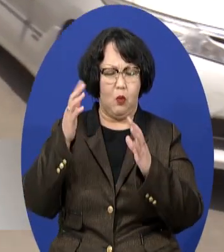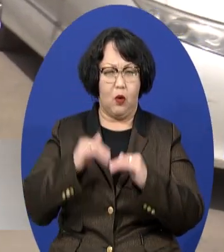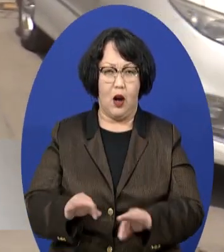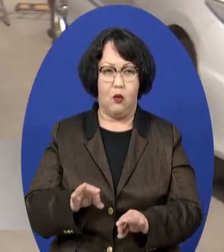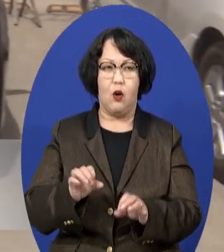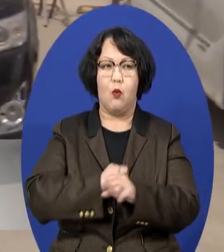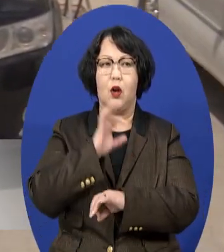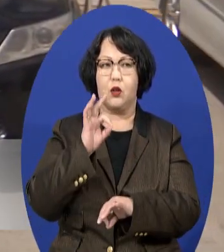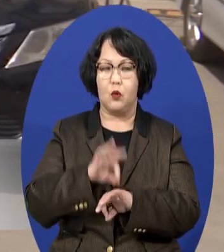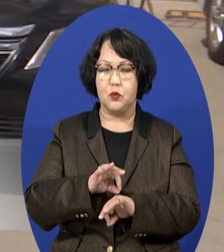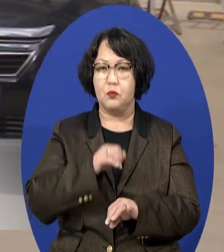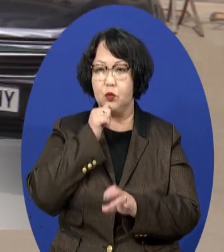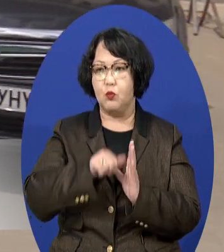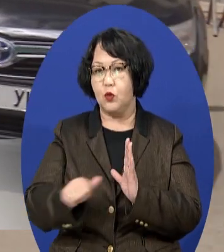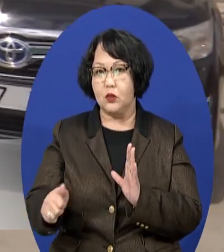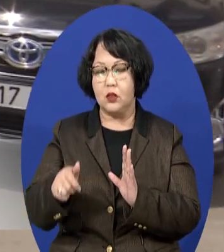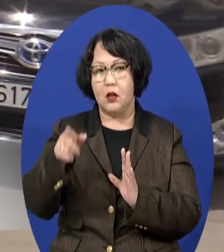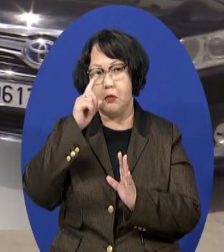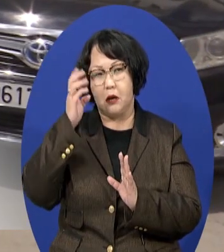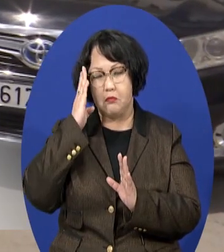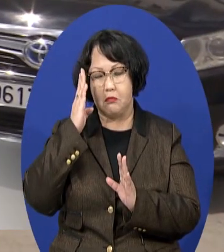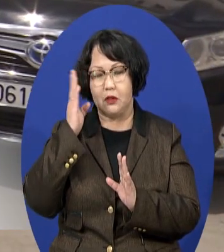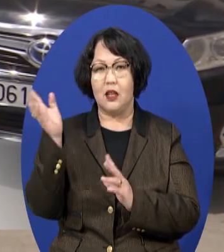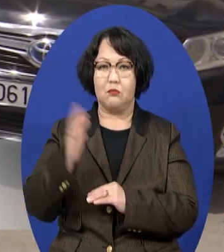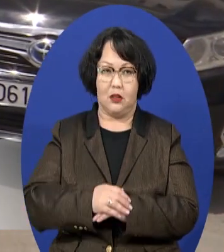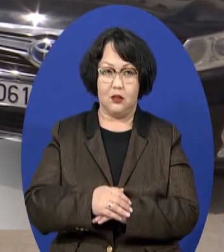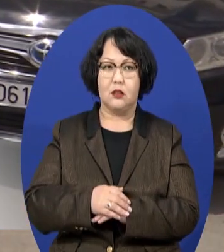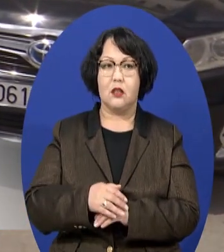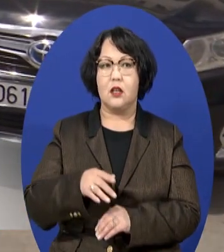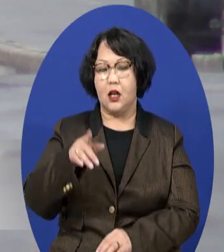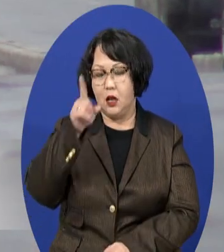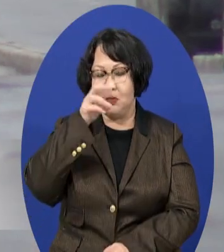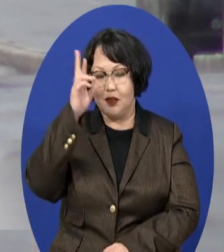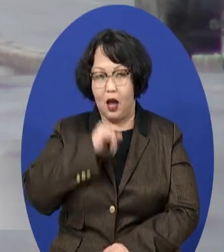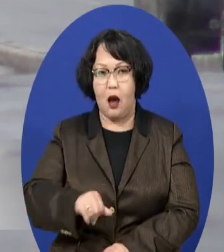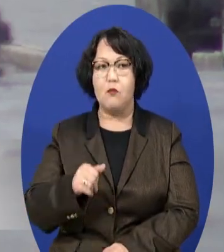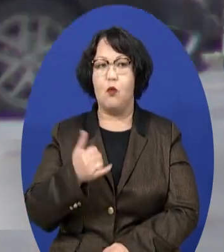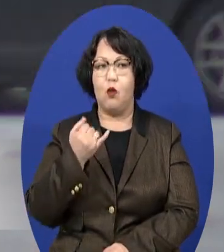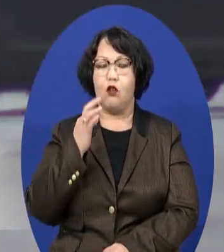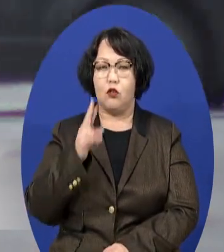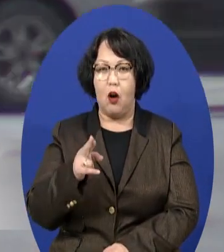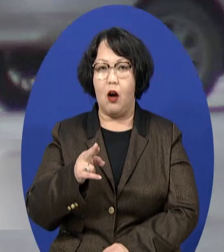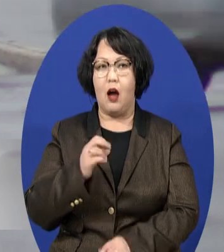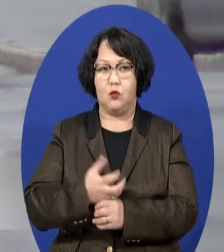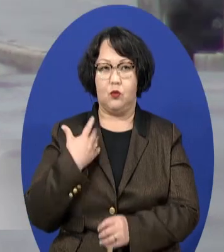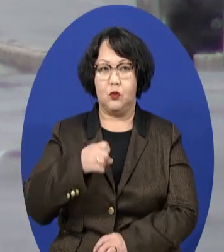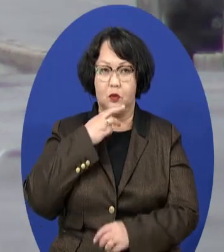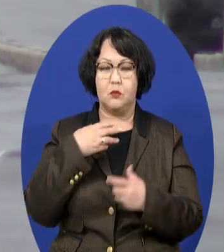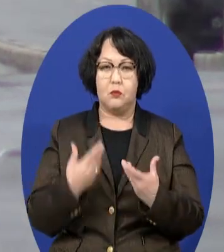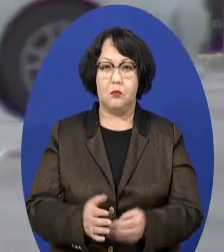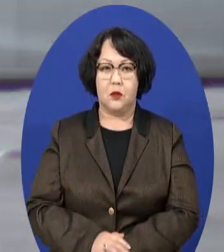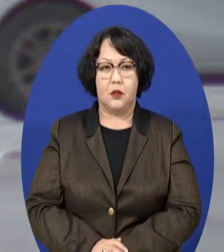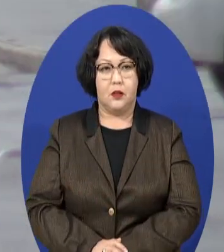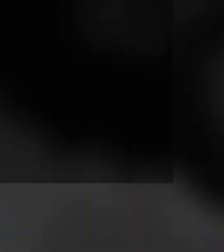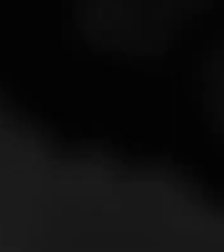байна. Насварсан иргэд бүгдээрээ эмнэлэгт хэвтэн эмчилж байсныг өнөөдөр эрүүл мэндийн яам улсын онцгой комиссийн ажлын албанаас мэдээллээ.